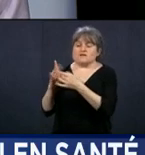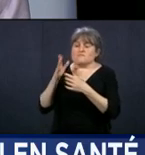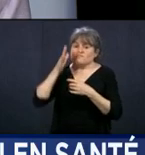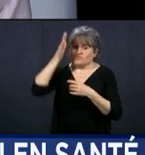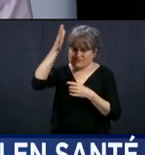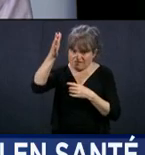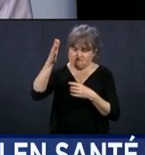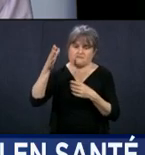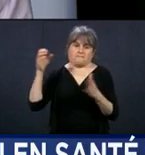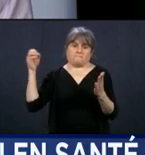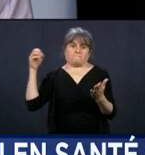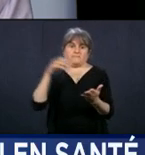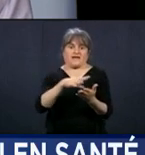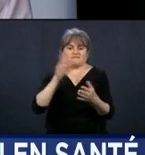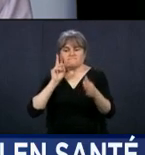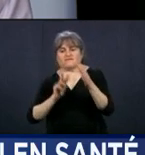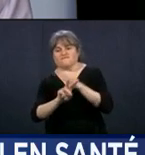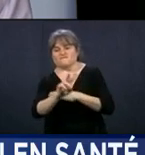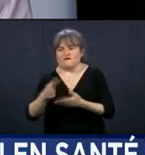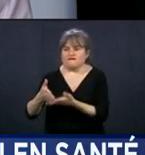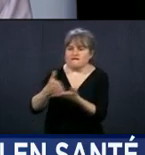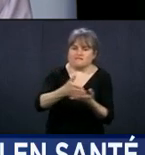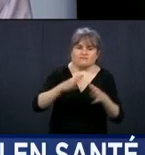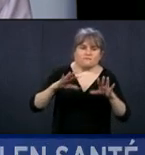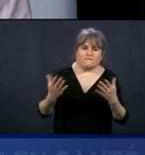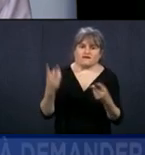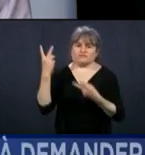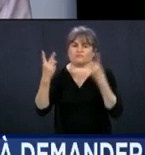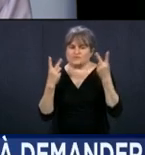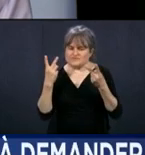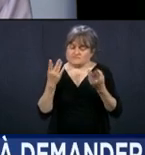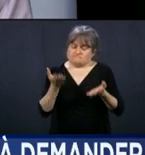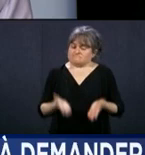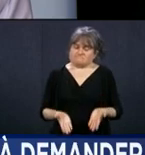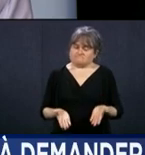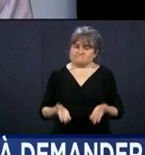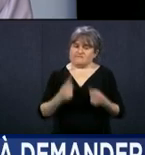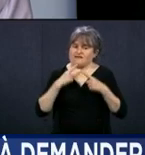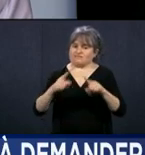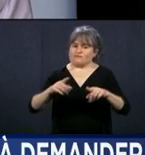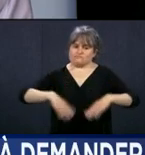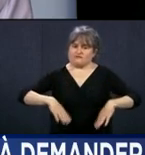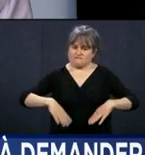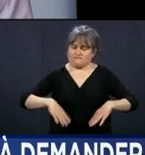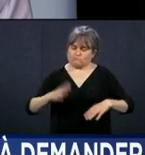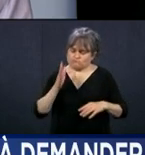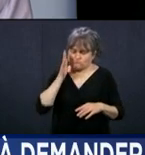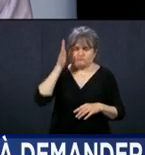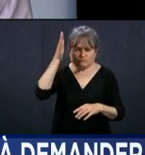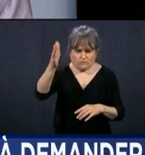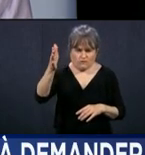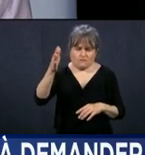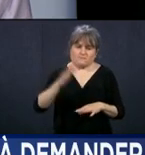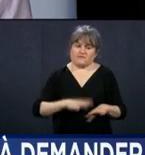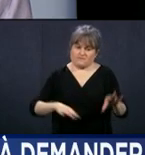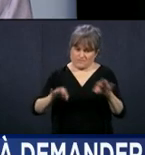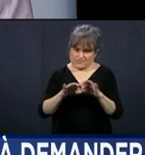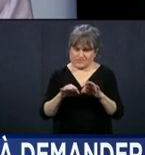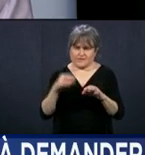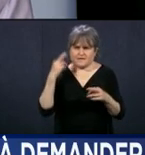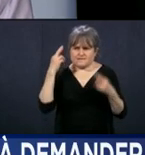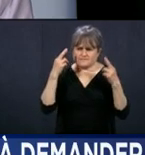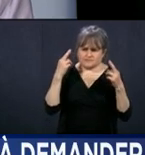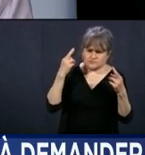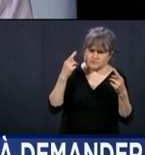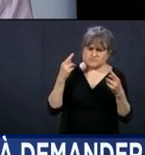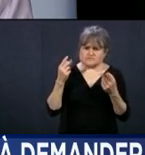de faire d'annonce en ce qui a trait au tourisme ou à la culture, malheureusement, parce que nous devons évidemment y aller très, très